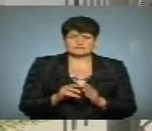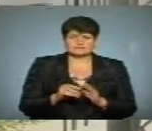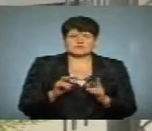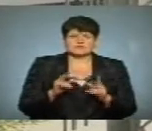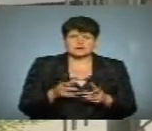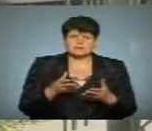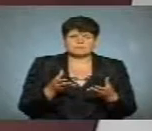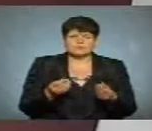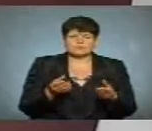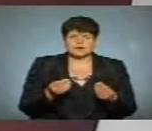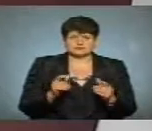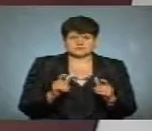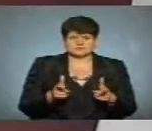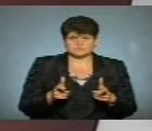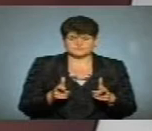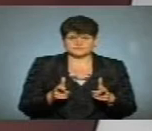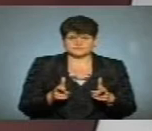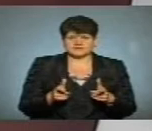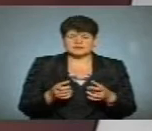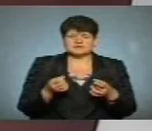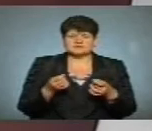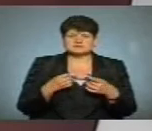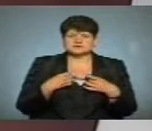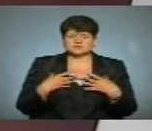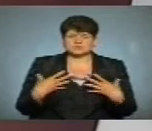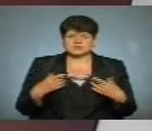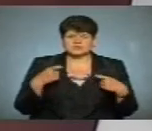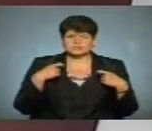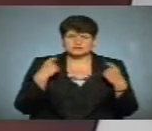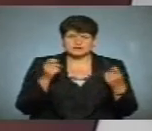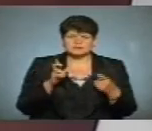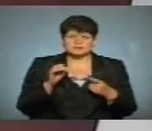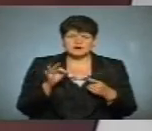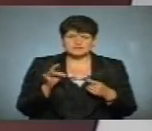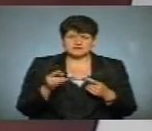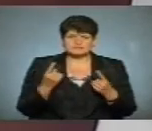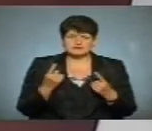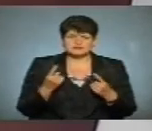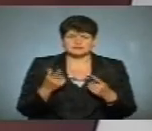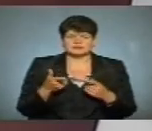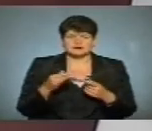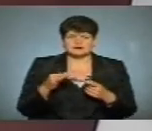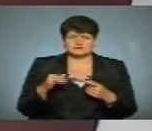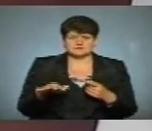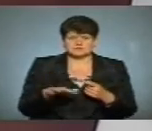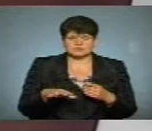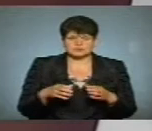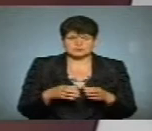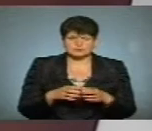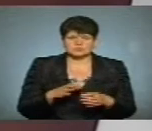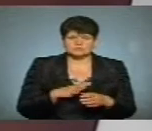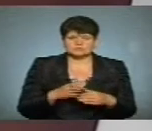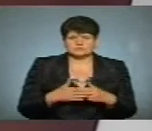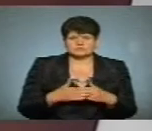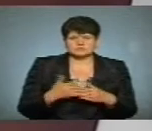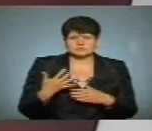пом'якшення карантину. Нагадаю, на святкуванні ювілею в Баворові, що на території Великогаївської об'єднаної територіальної громади, було